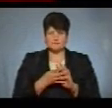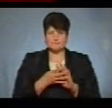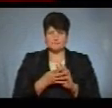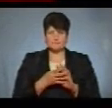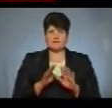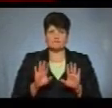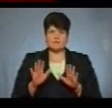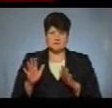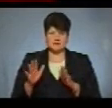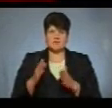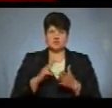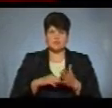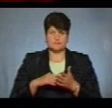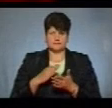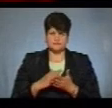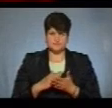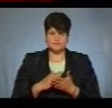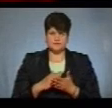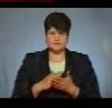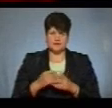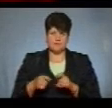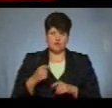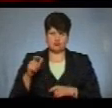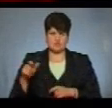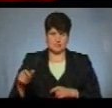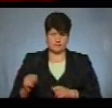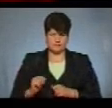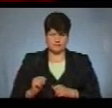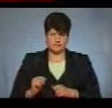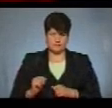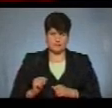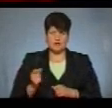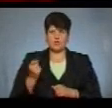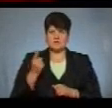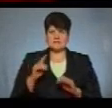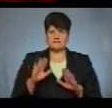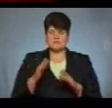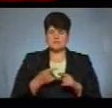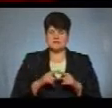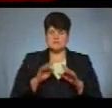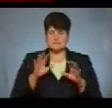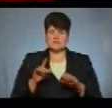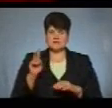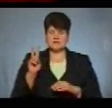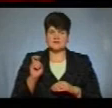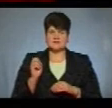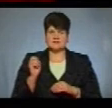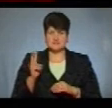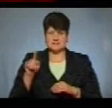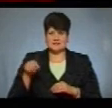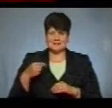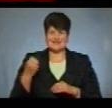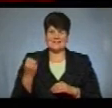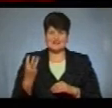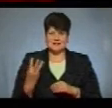в дев'яти випадках накладені штрафи на порушників. В 11 випадках це по статті 212.13, що ви розуміли,